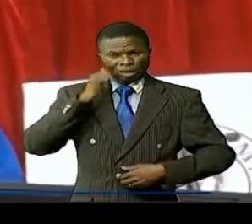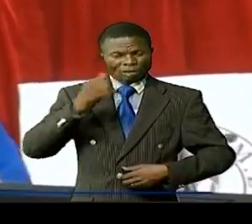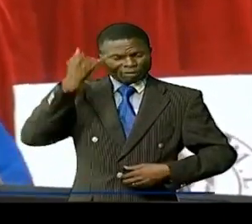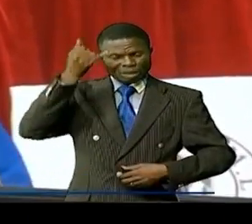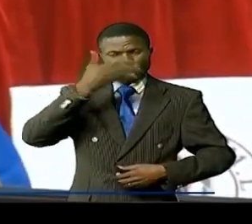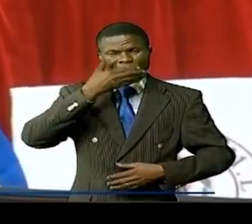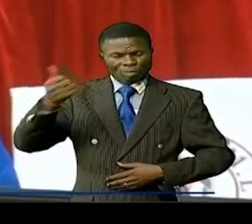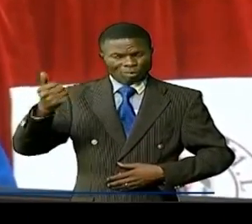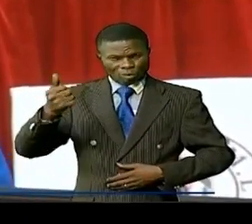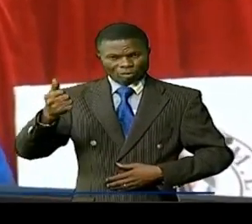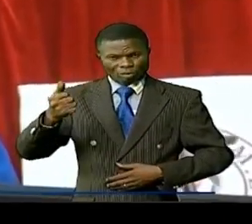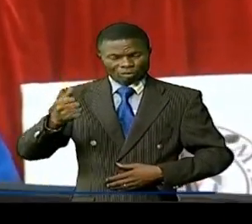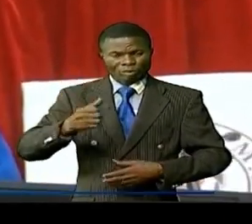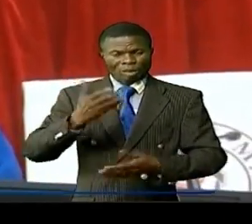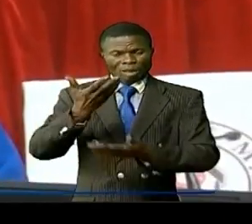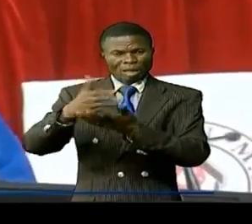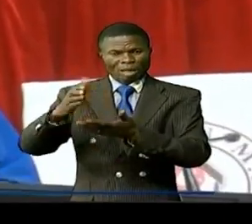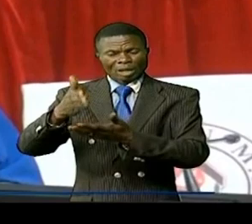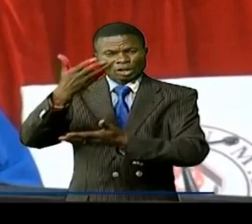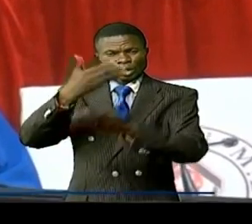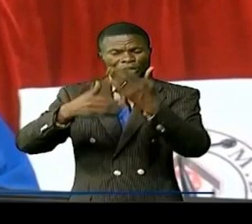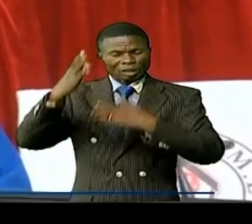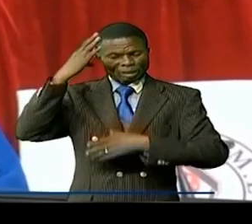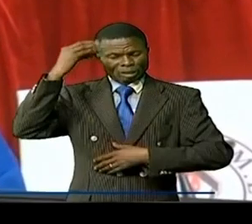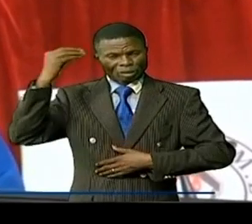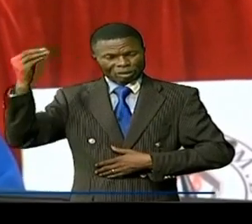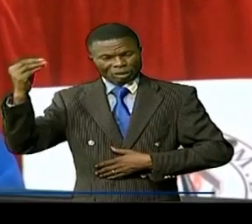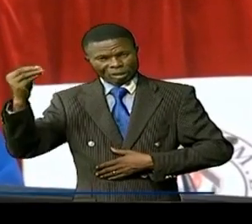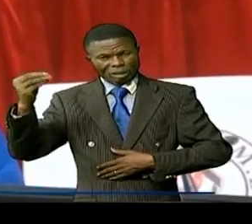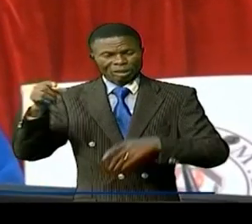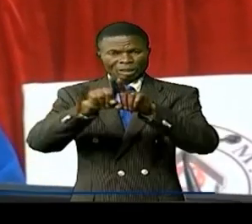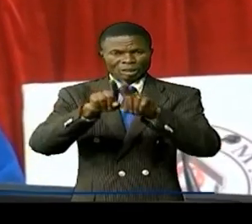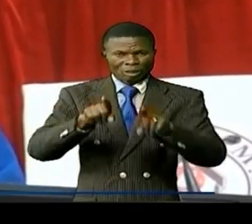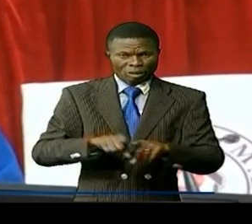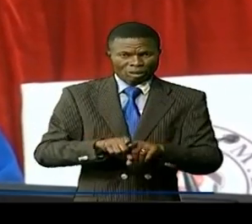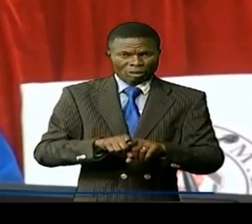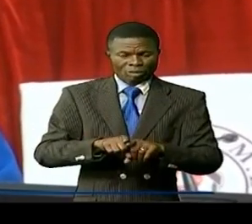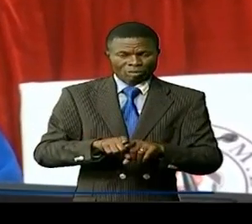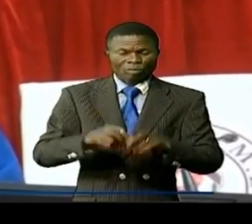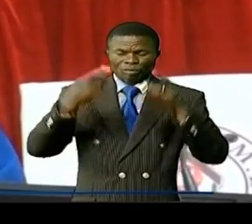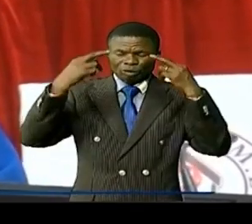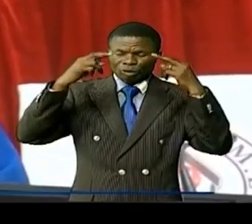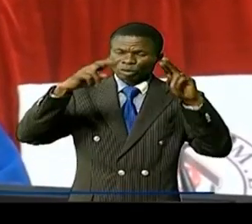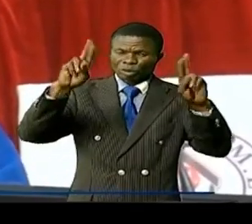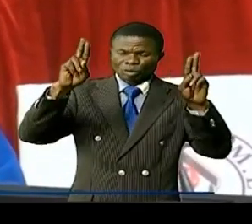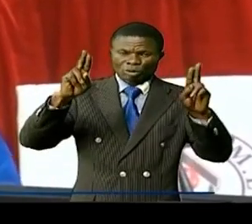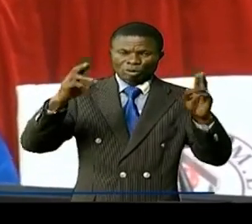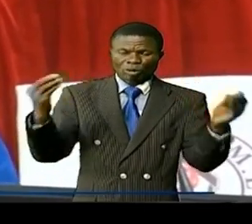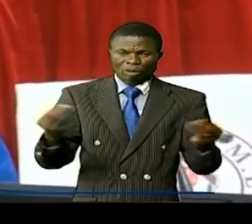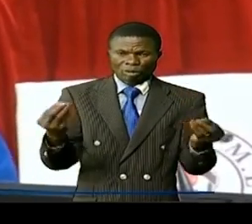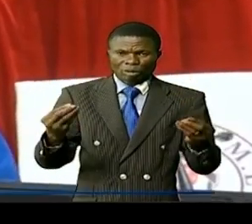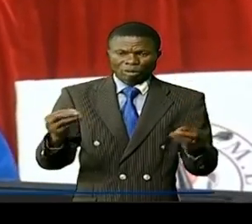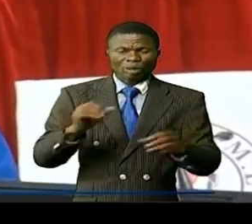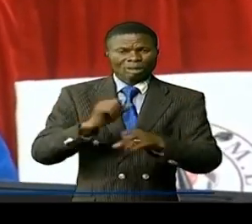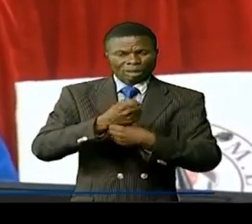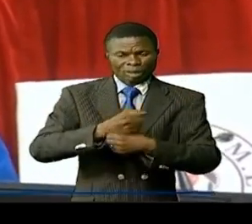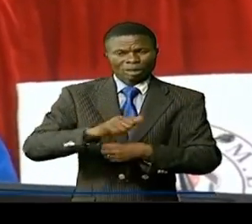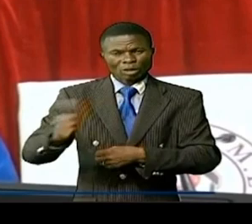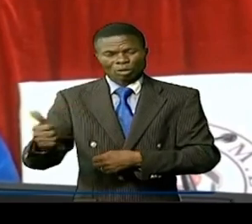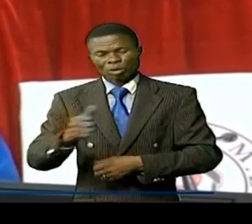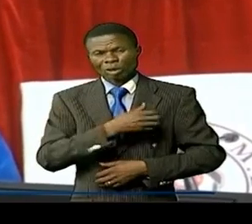de partager les expériences, les échecs et les réussites afin de créer d'autres